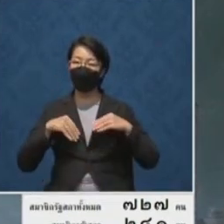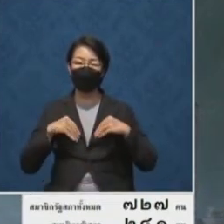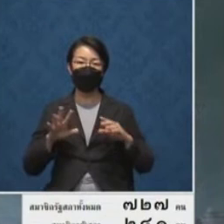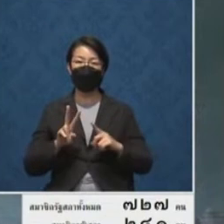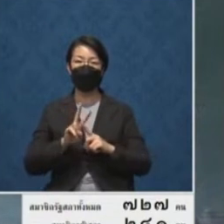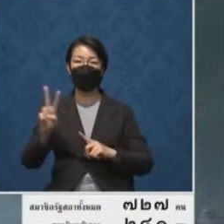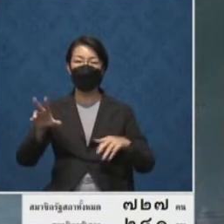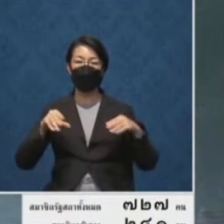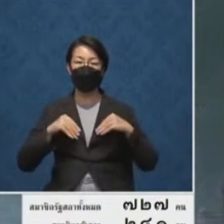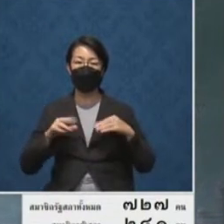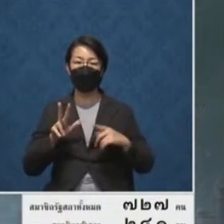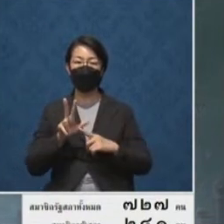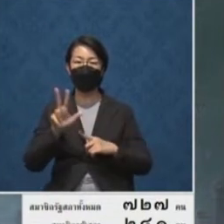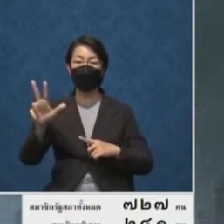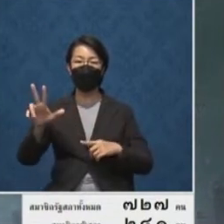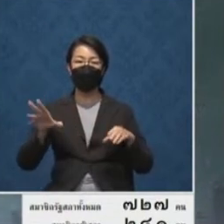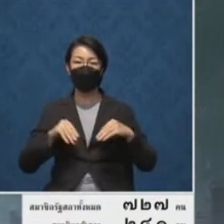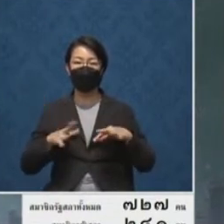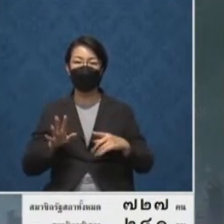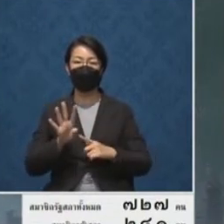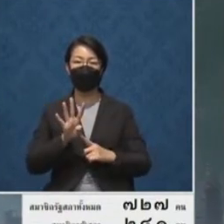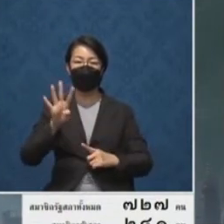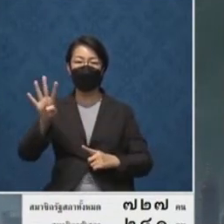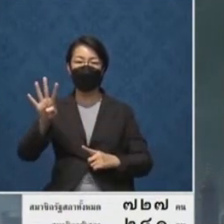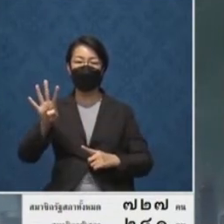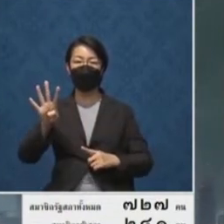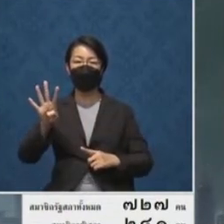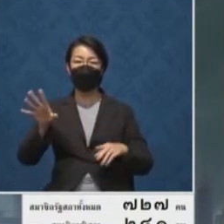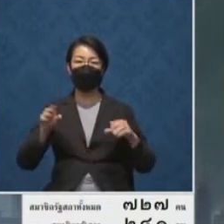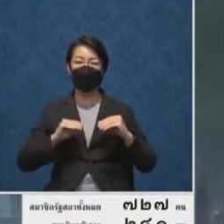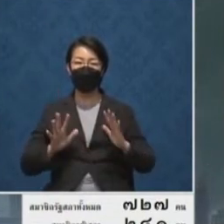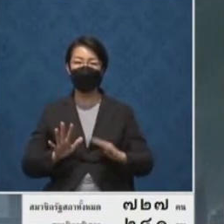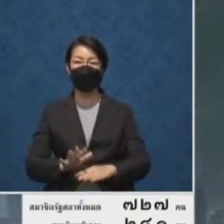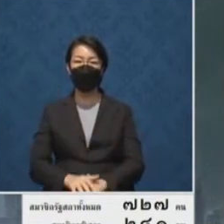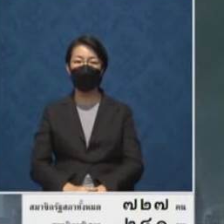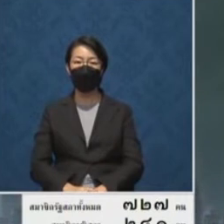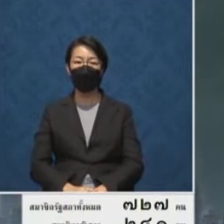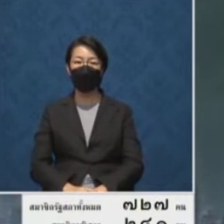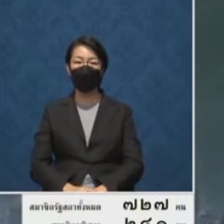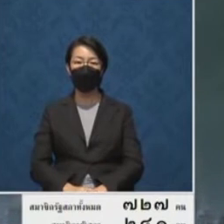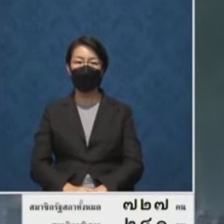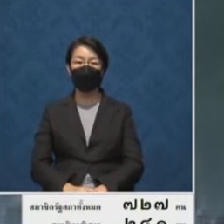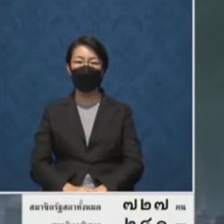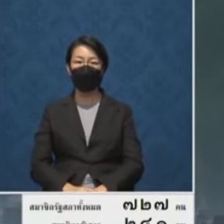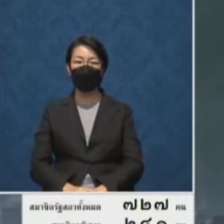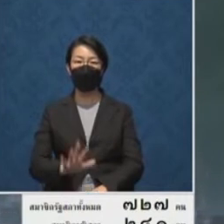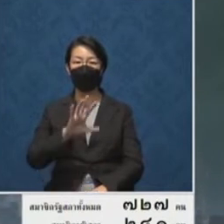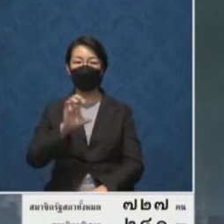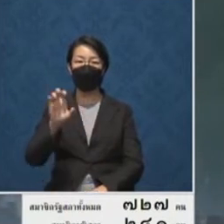หนึ่งไม่รับหลักการสองไม่รับหลักการสามไม่รับหลักการสี่ไม่รับหลักการขอบคุณ